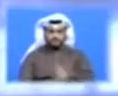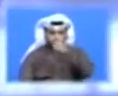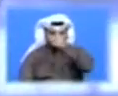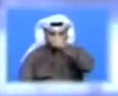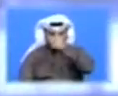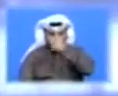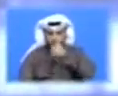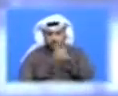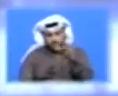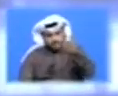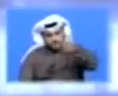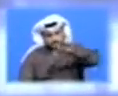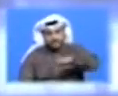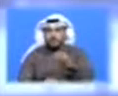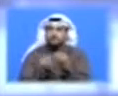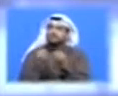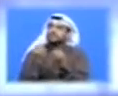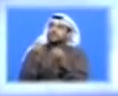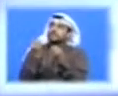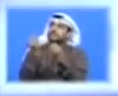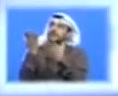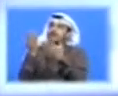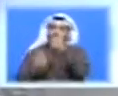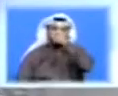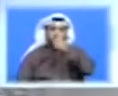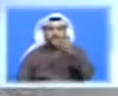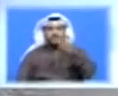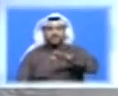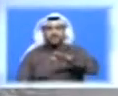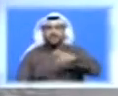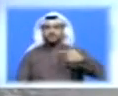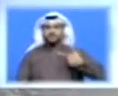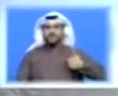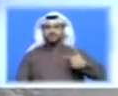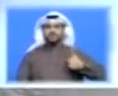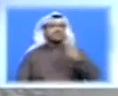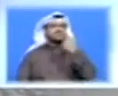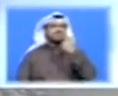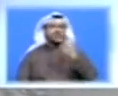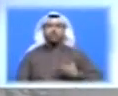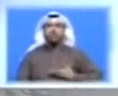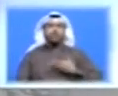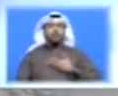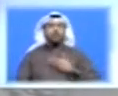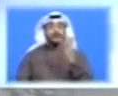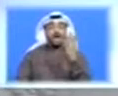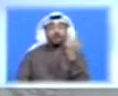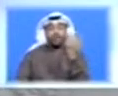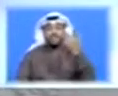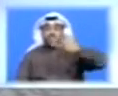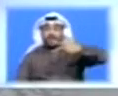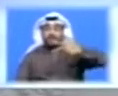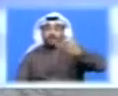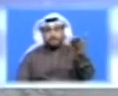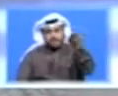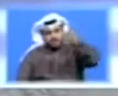سيداتي وسادتي، البقاء لله. انتقل إلى رحمة الله تعالى جاسر مبارك الجاسر عن عمر ناهز